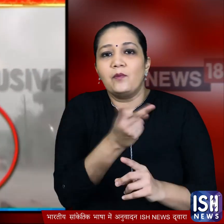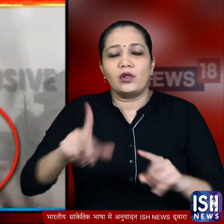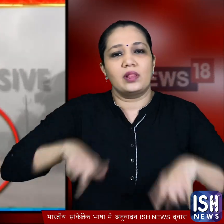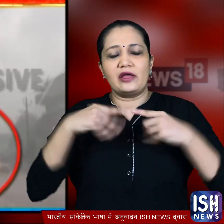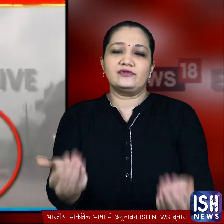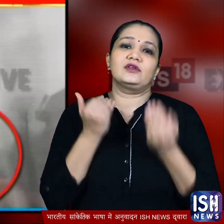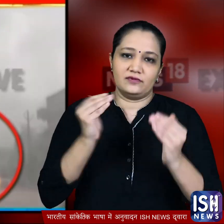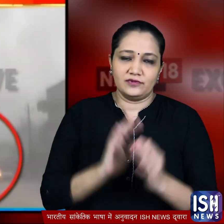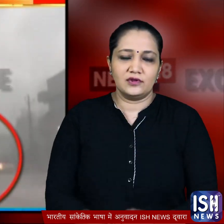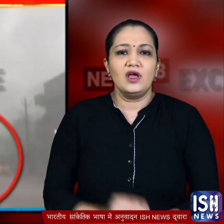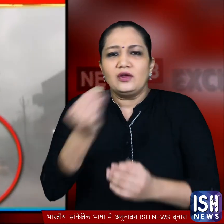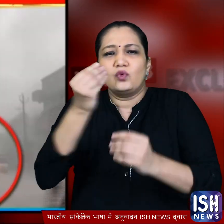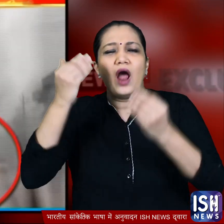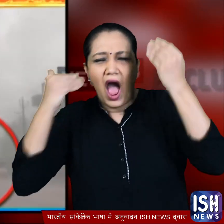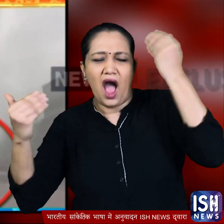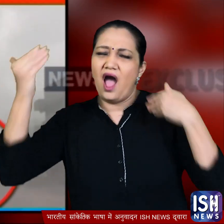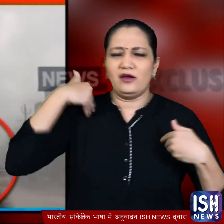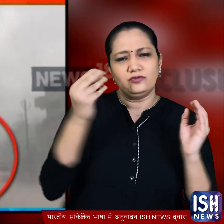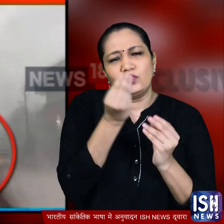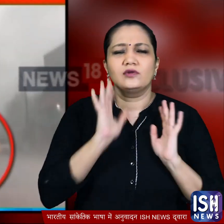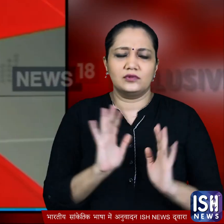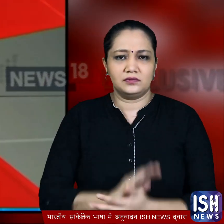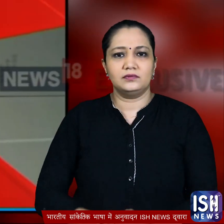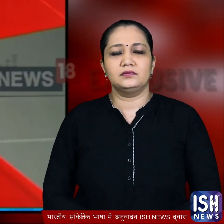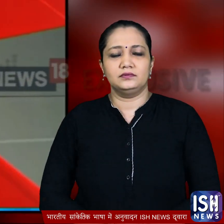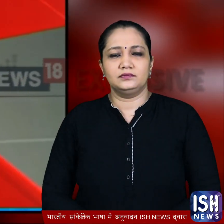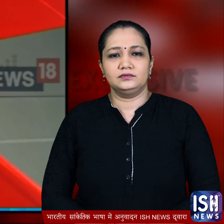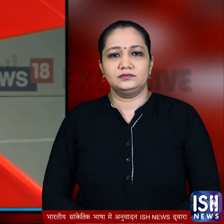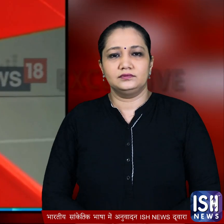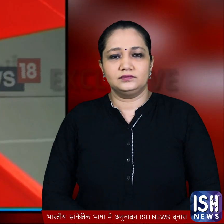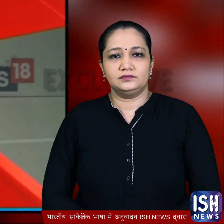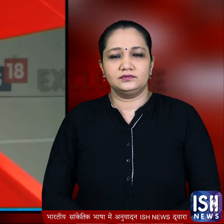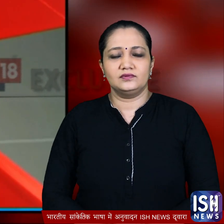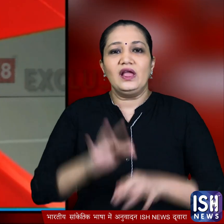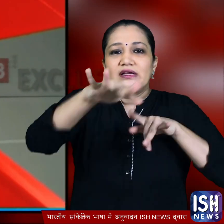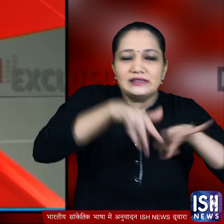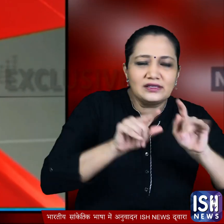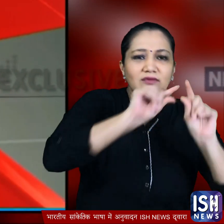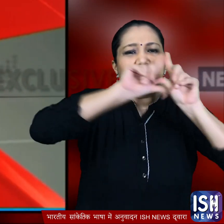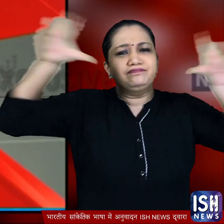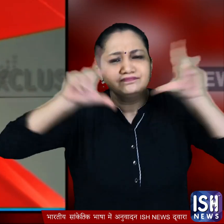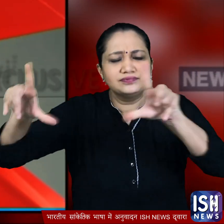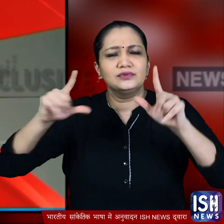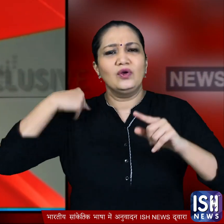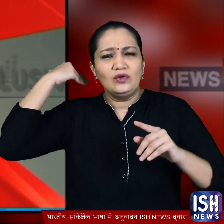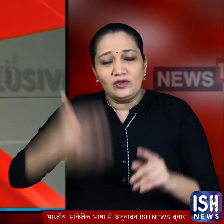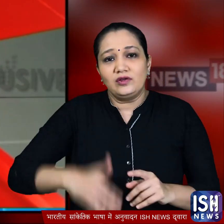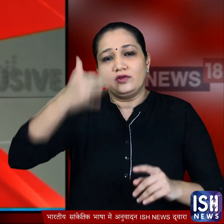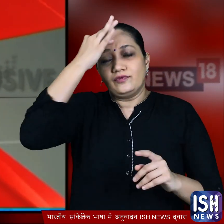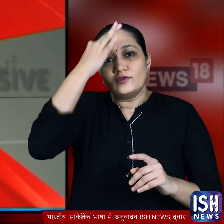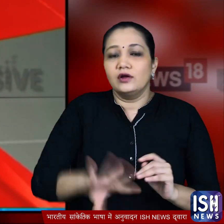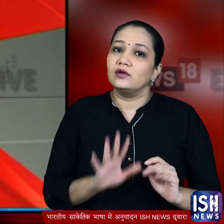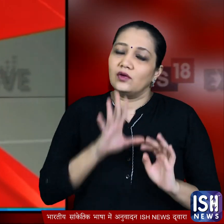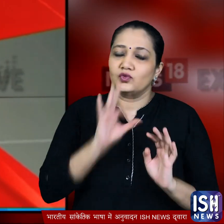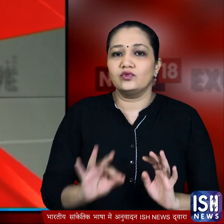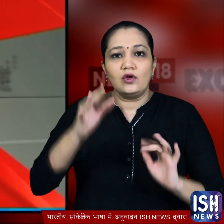दोनों की जान बच गई और उन्हें मामूली चोटें ही आईं। सौभाग्य की एक बात है कि शहरों में होर्डिंग कई साल से हम सबके सिर पर मौत